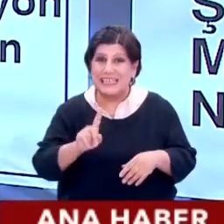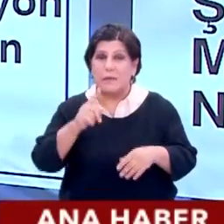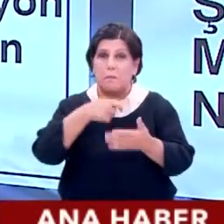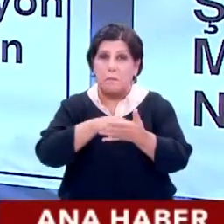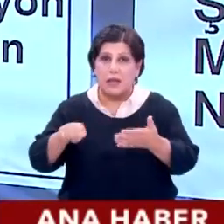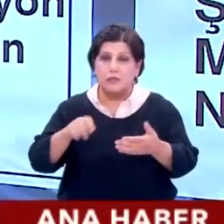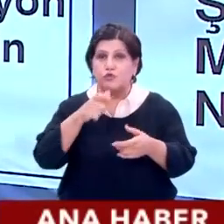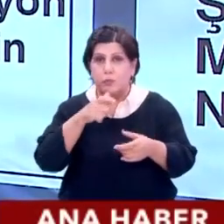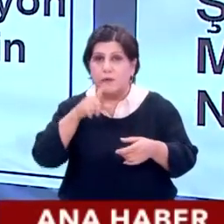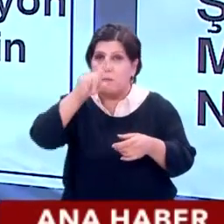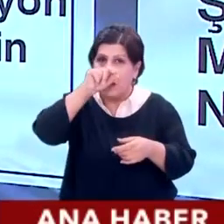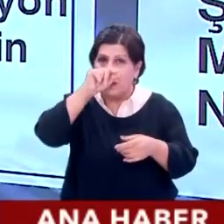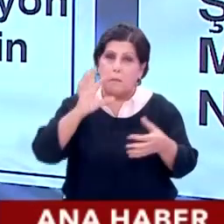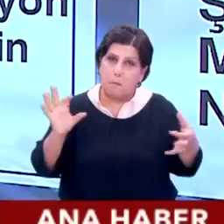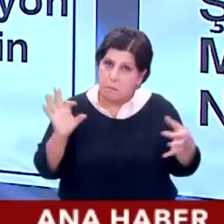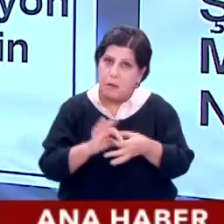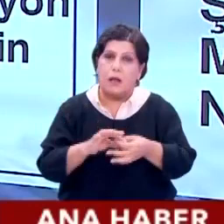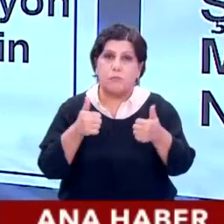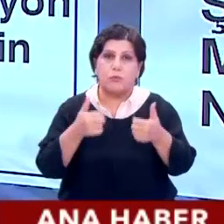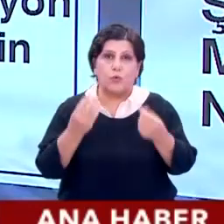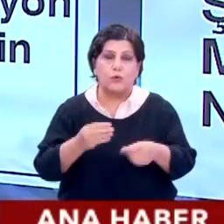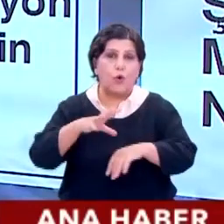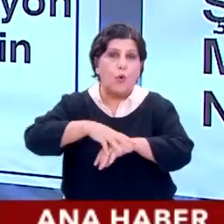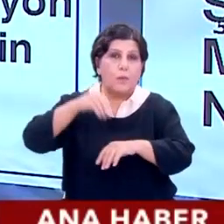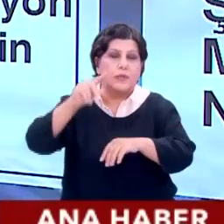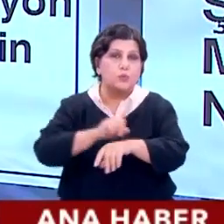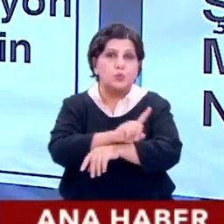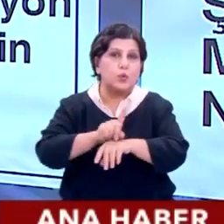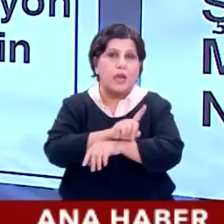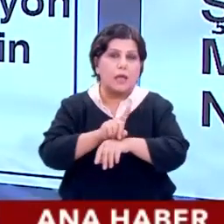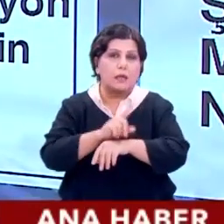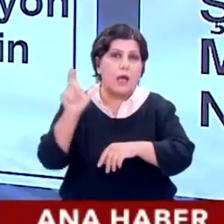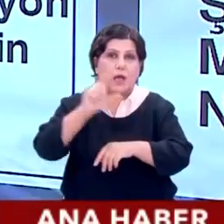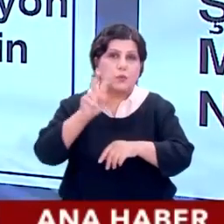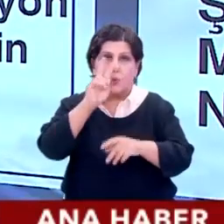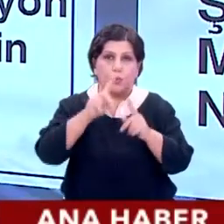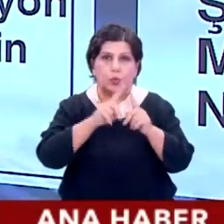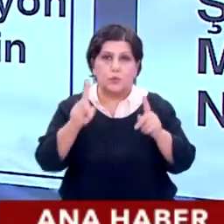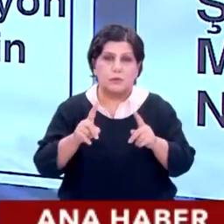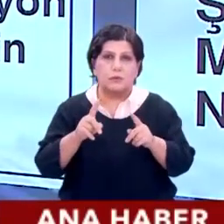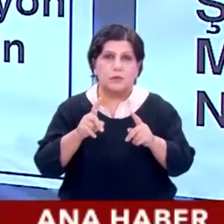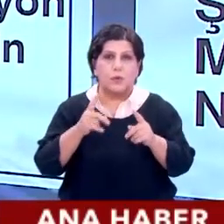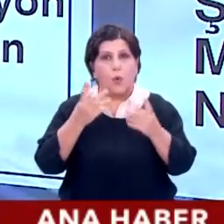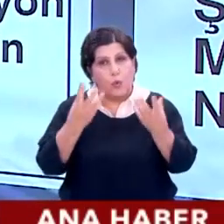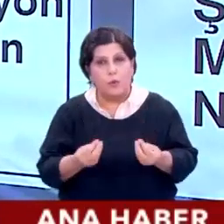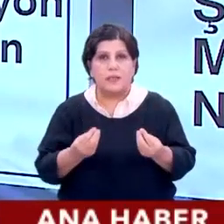Şubat ya da Martta bağlanabilir komisyon süreci ay sonunu bulabilir